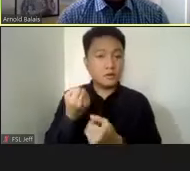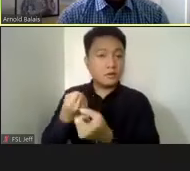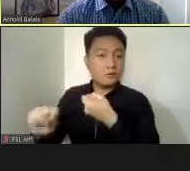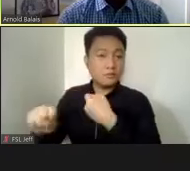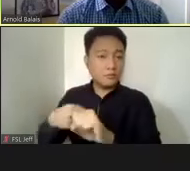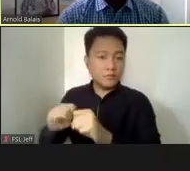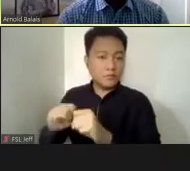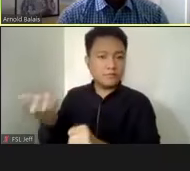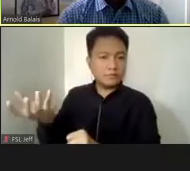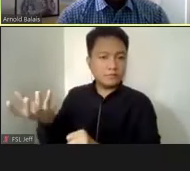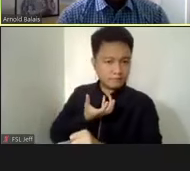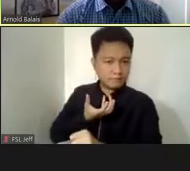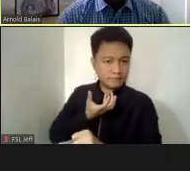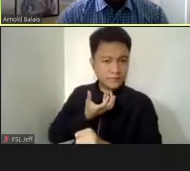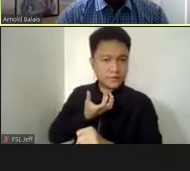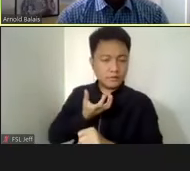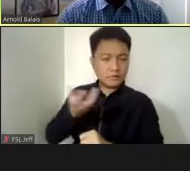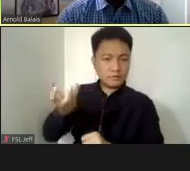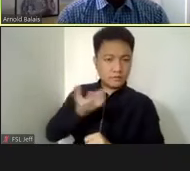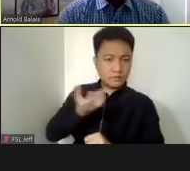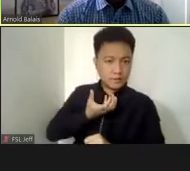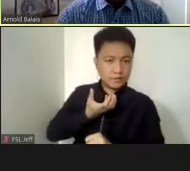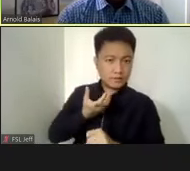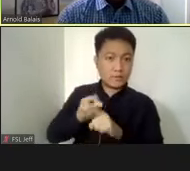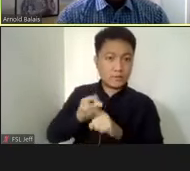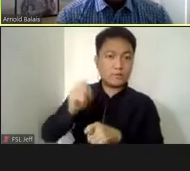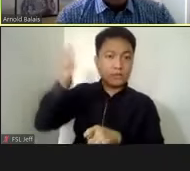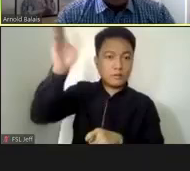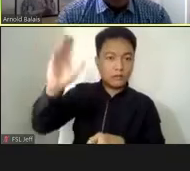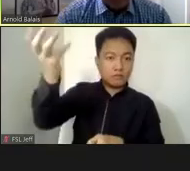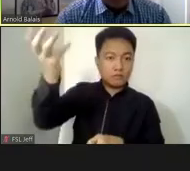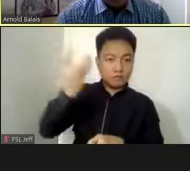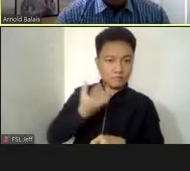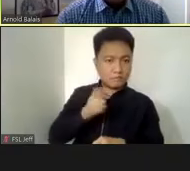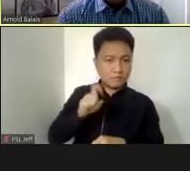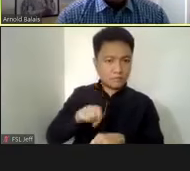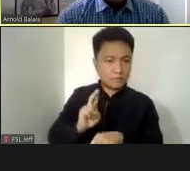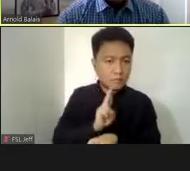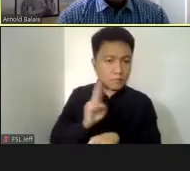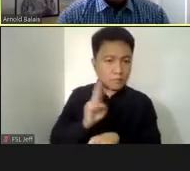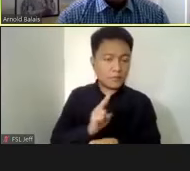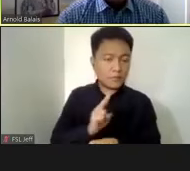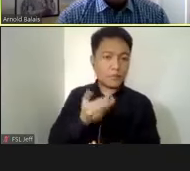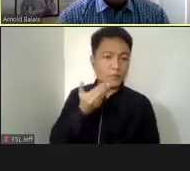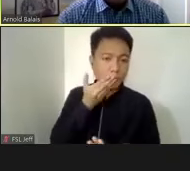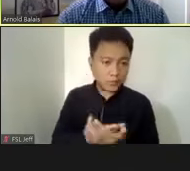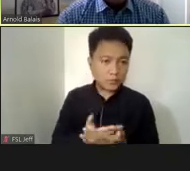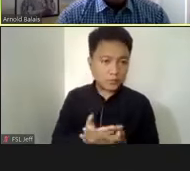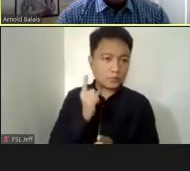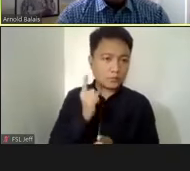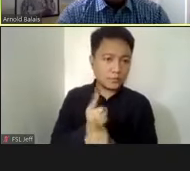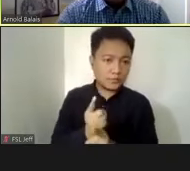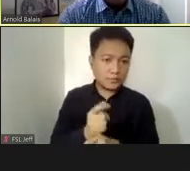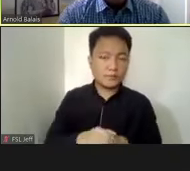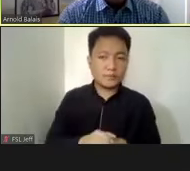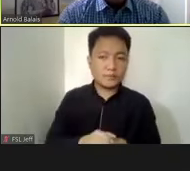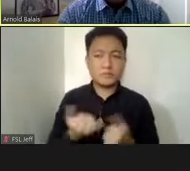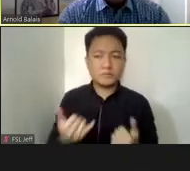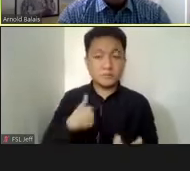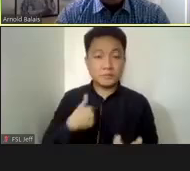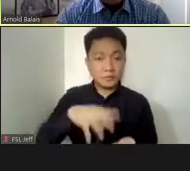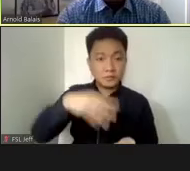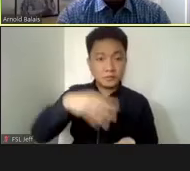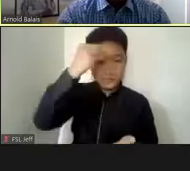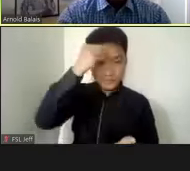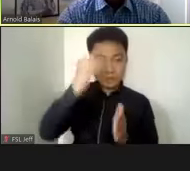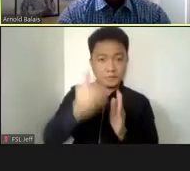No? Natutunan ka na magaling ka nga, bastos ka naman, hindi mo alam galing eh. No? Kasi nung bata